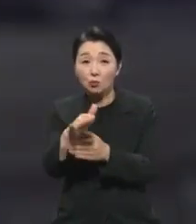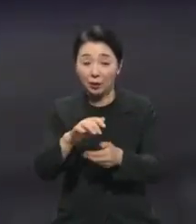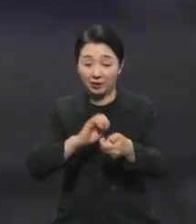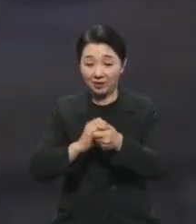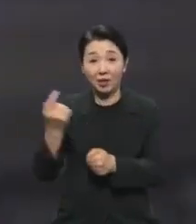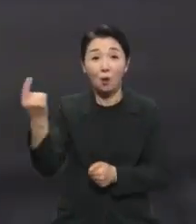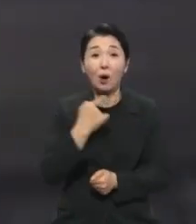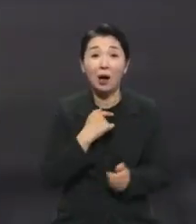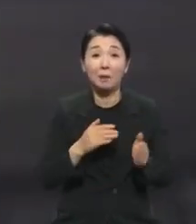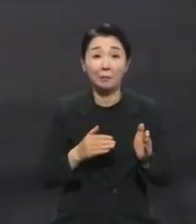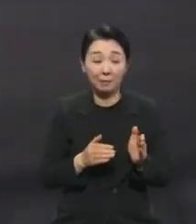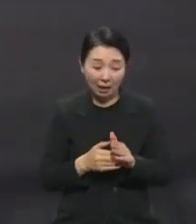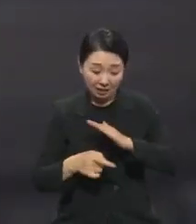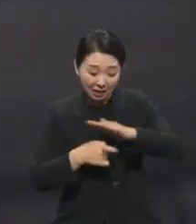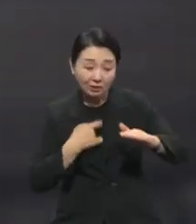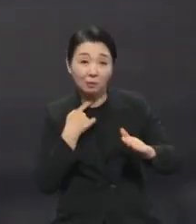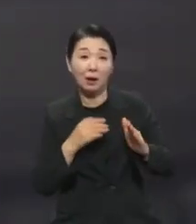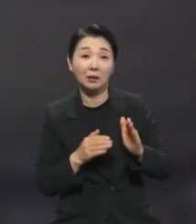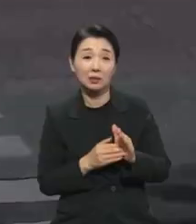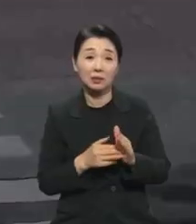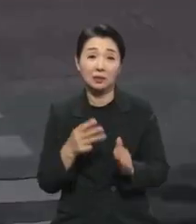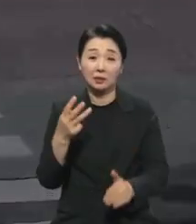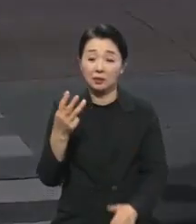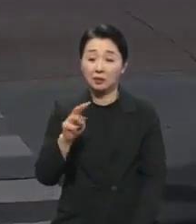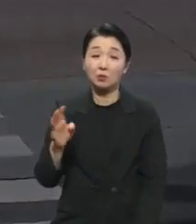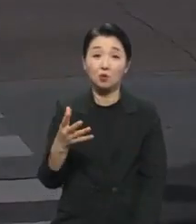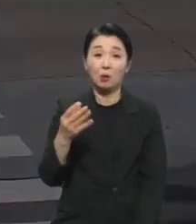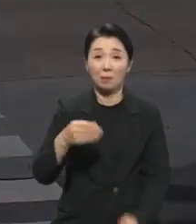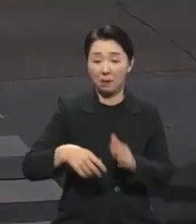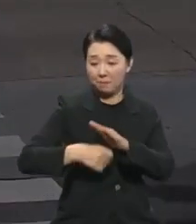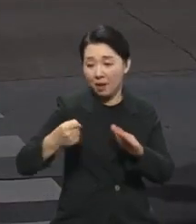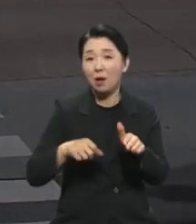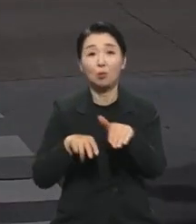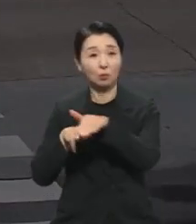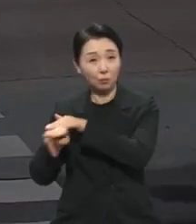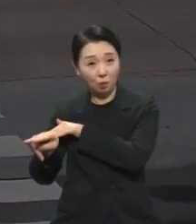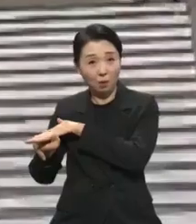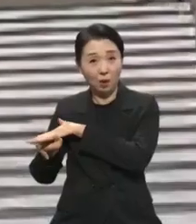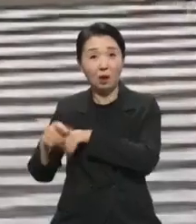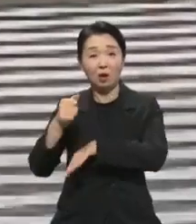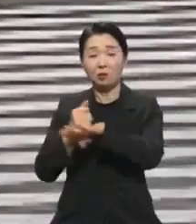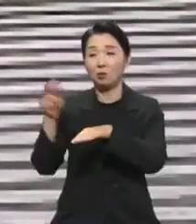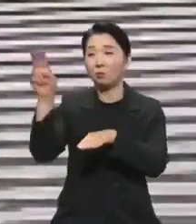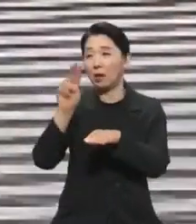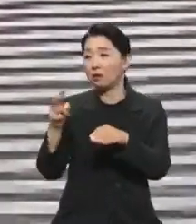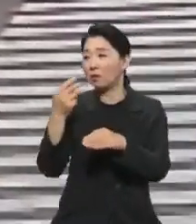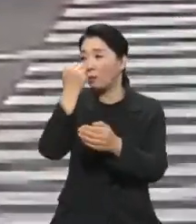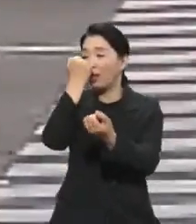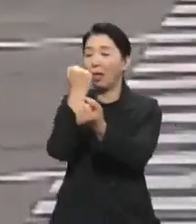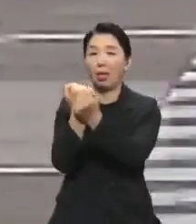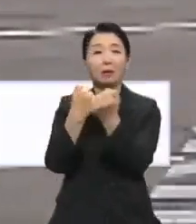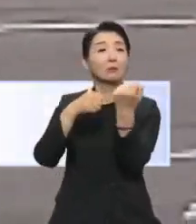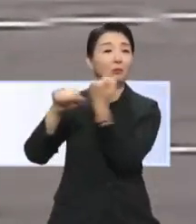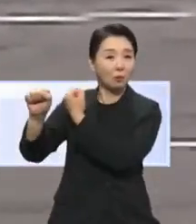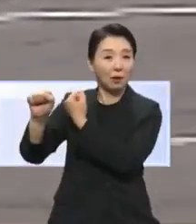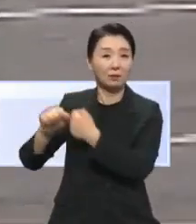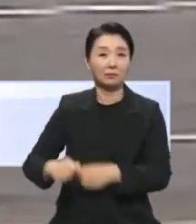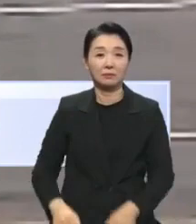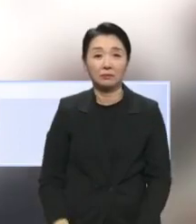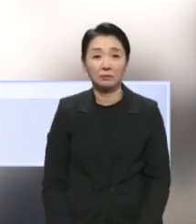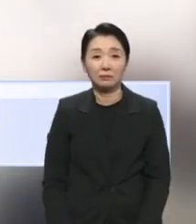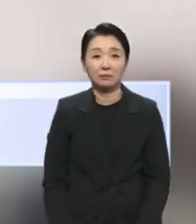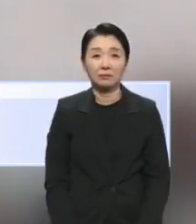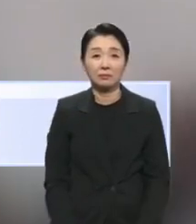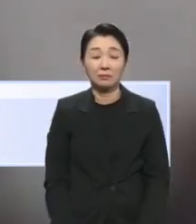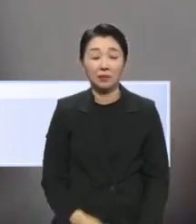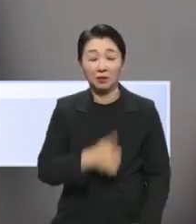사건 발생했었죠. 네, 3,900만 원을 빼앗은 뒤 달아났는데요. 베트남으로 도주한 것으로 확인됐습니다. 경찰에 따르면